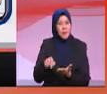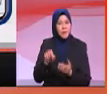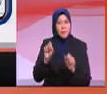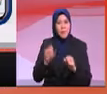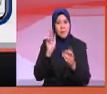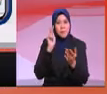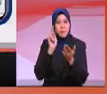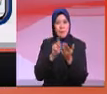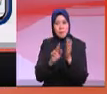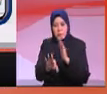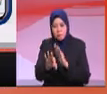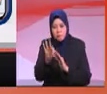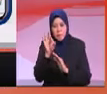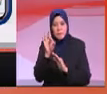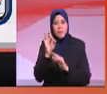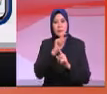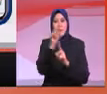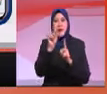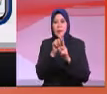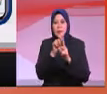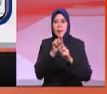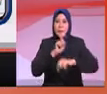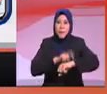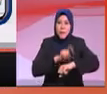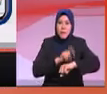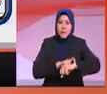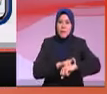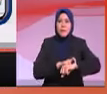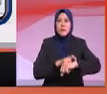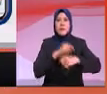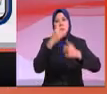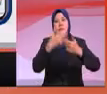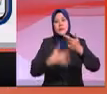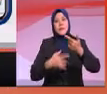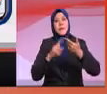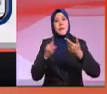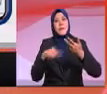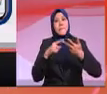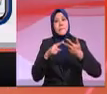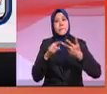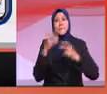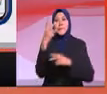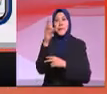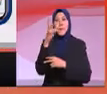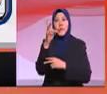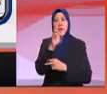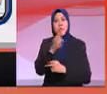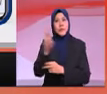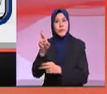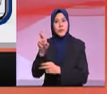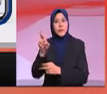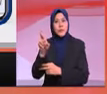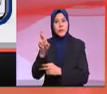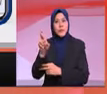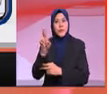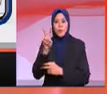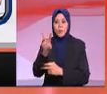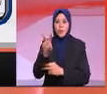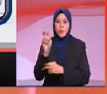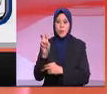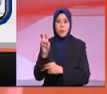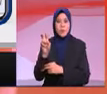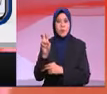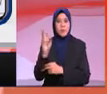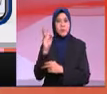kenal pasti pada tarikh dan masa tersebut, iaitu ada 17,000, lebih